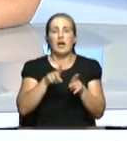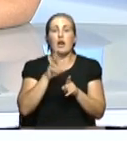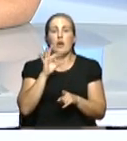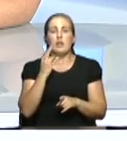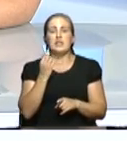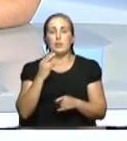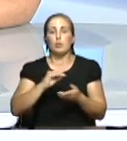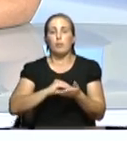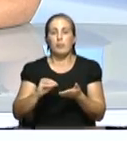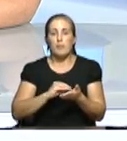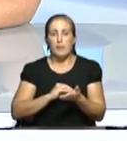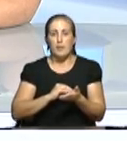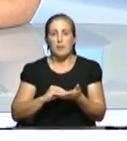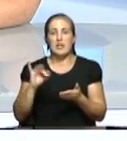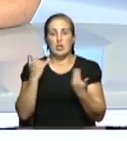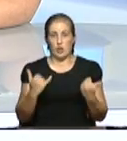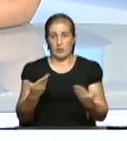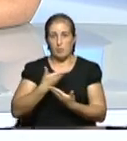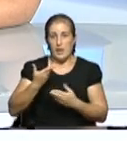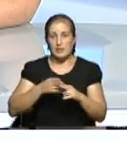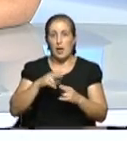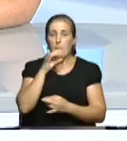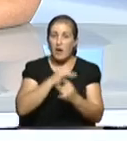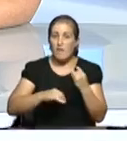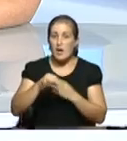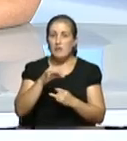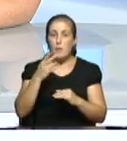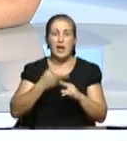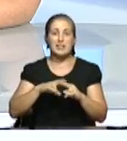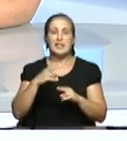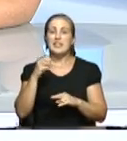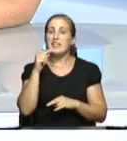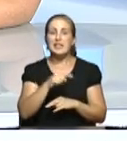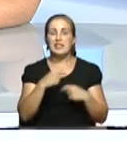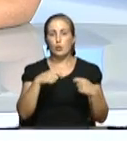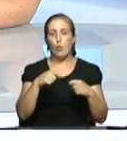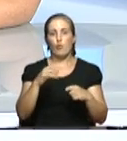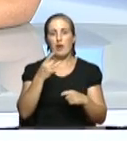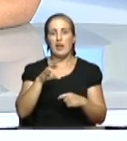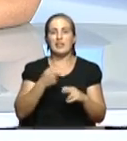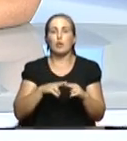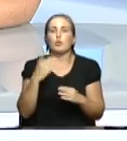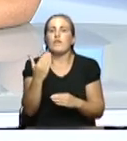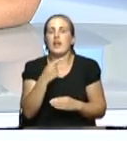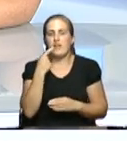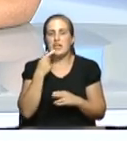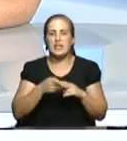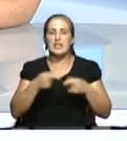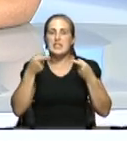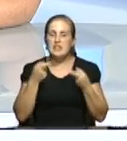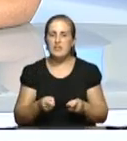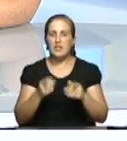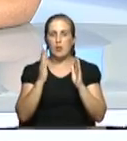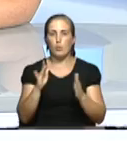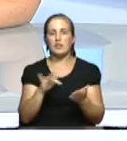прописывается сейчас мы оговариваем это не вот те торговые ряды которые вот в которые говорили это действительно будет